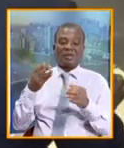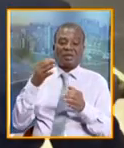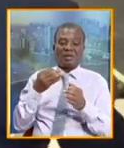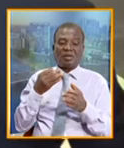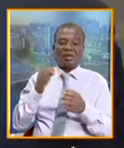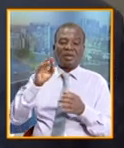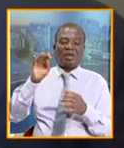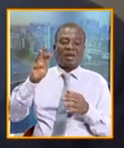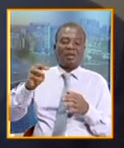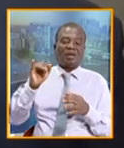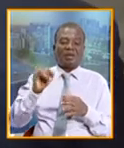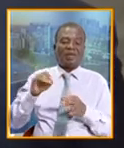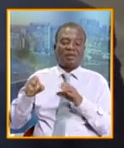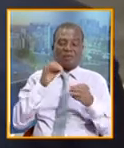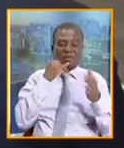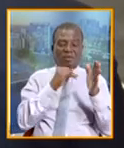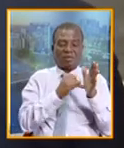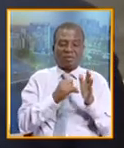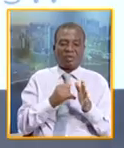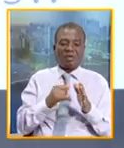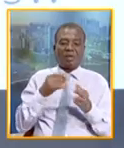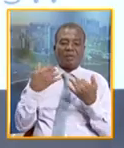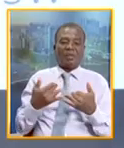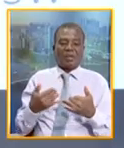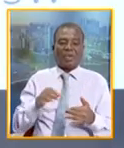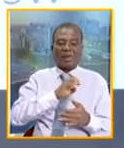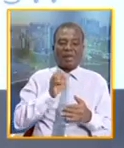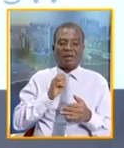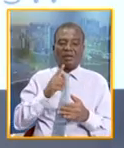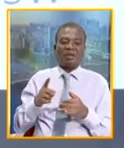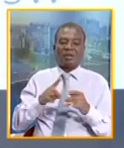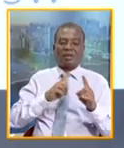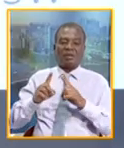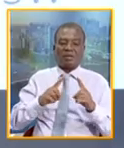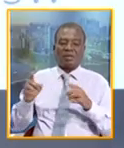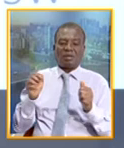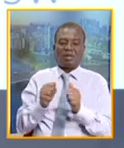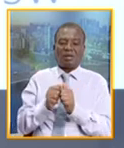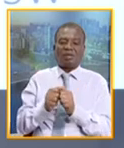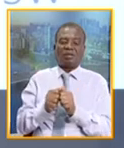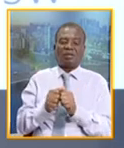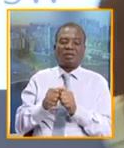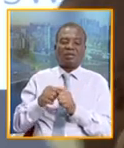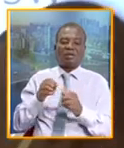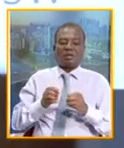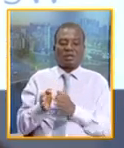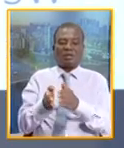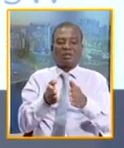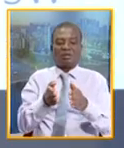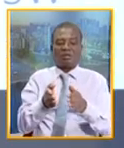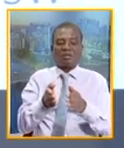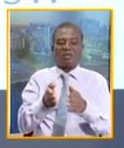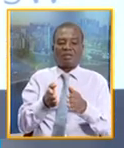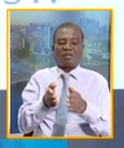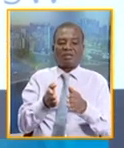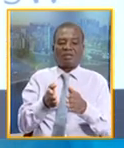des propositions pour la période post-Covid. Et maintenant, nous devons nous préparer à la phase qui va suivre. Comment ?